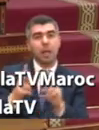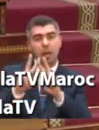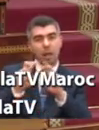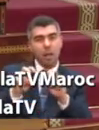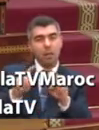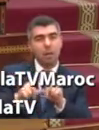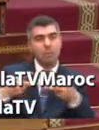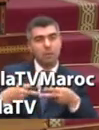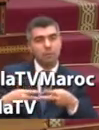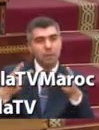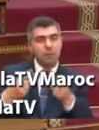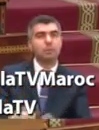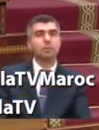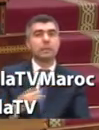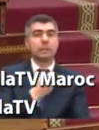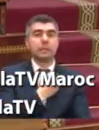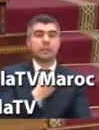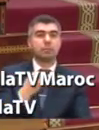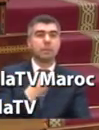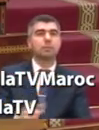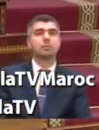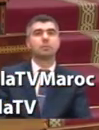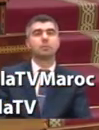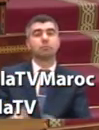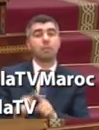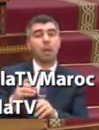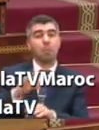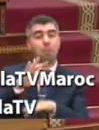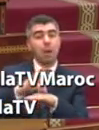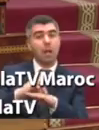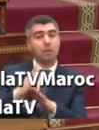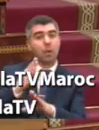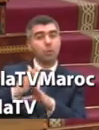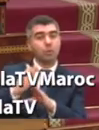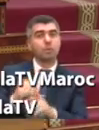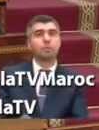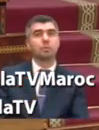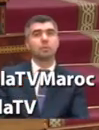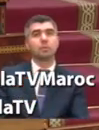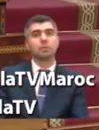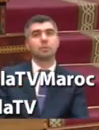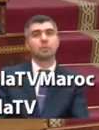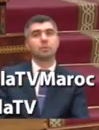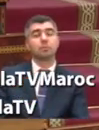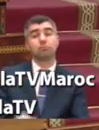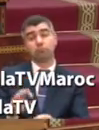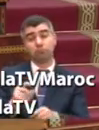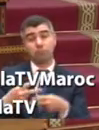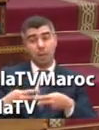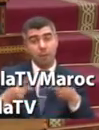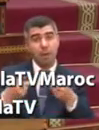نصرتها دورية لانسيت الطبية المعنية بمرض السكري وعيم الغدة الصم، أن المصابين بهذا